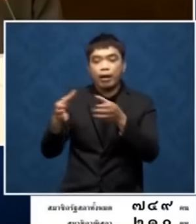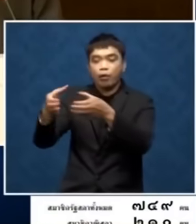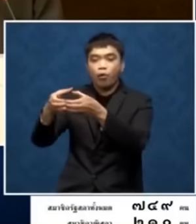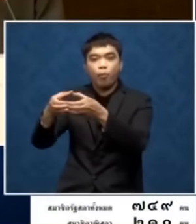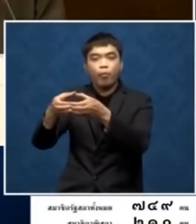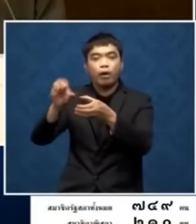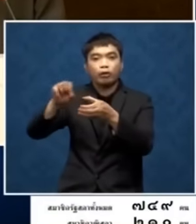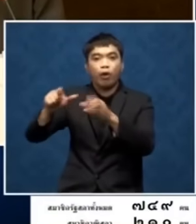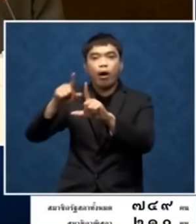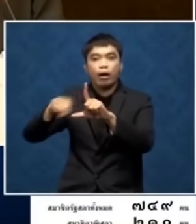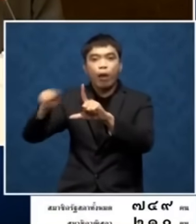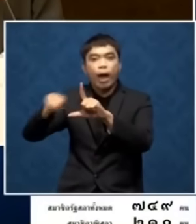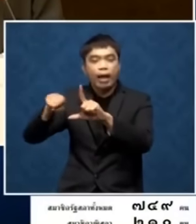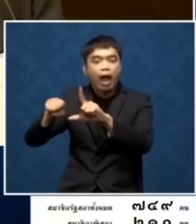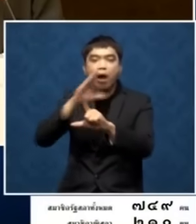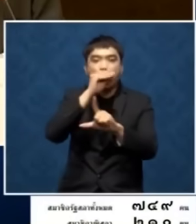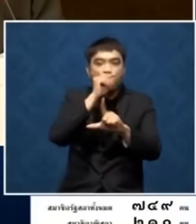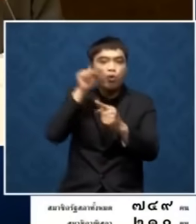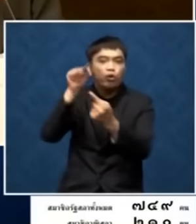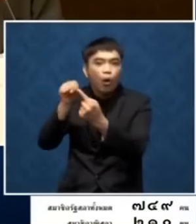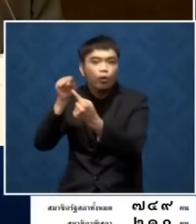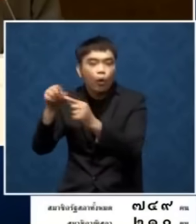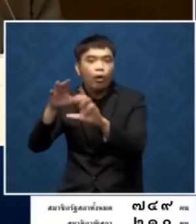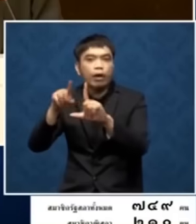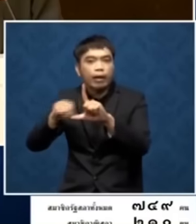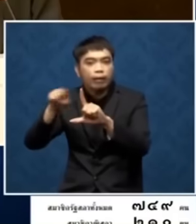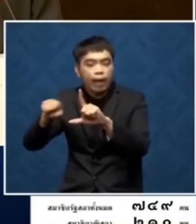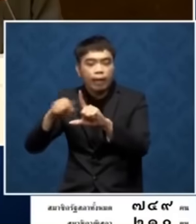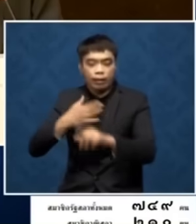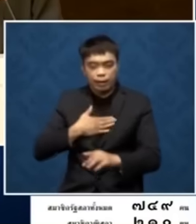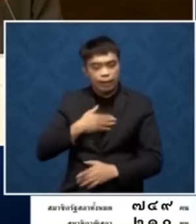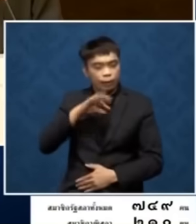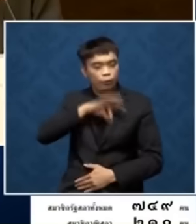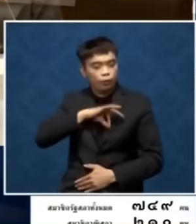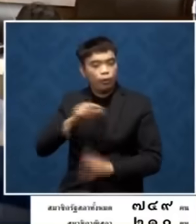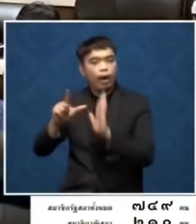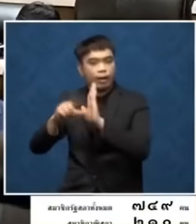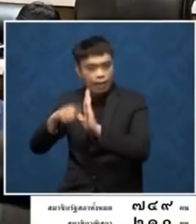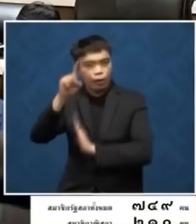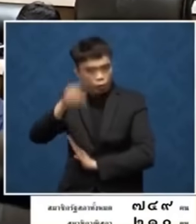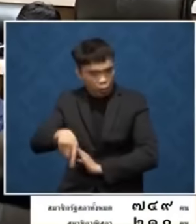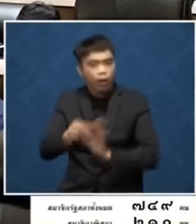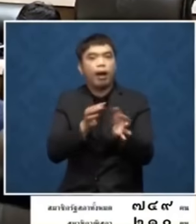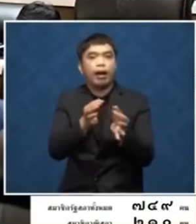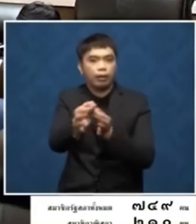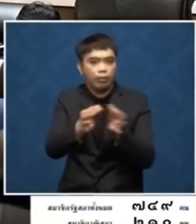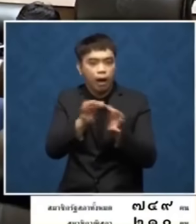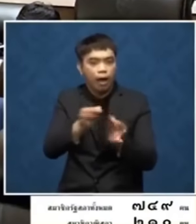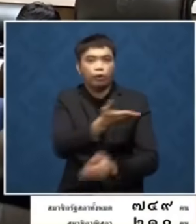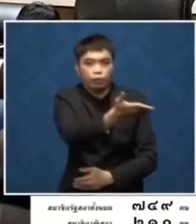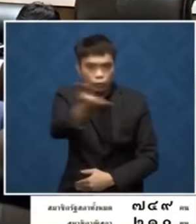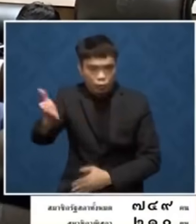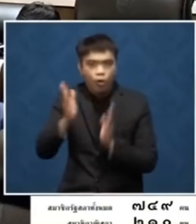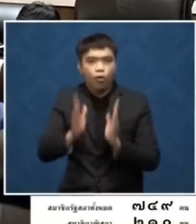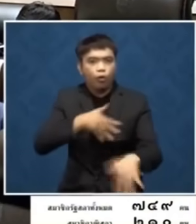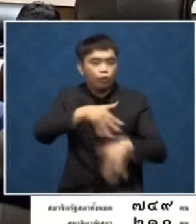จะมาตอบแทนกันก็ไม่ได้มันก็ยิ่งเดือดน้ำซ้ำฮะตอนนี้มาแล้วท่านผู้ชมหนึ่งในสวต้องบอกว่าตึงแน่วันนี้ส